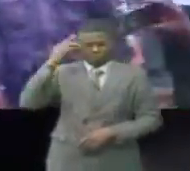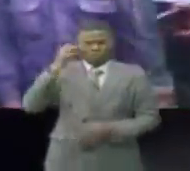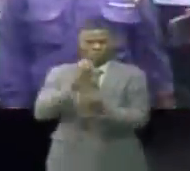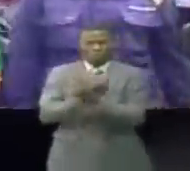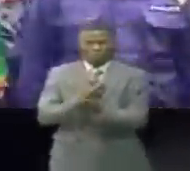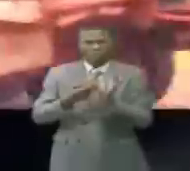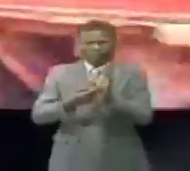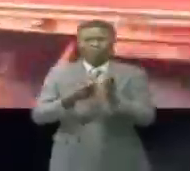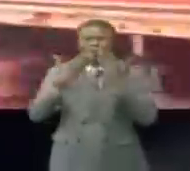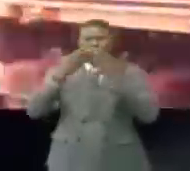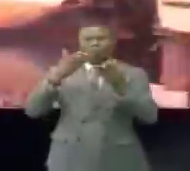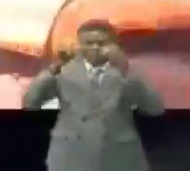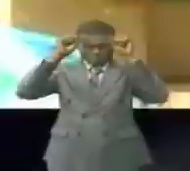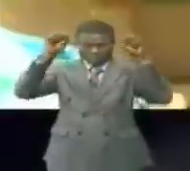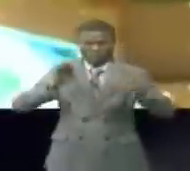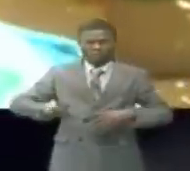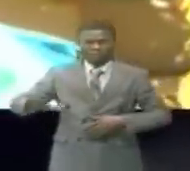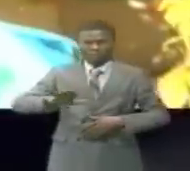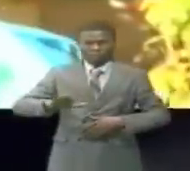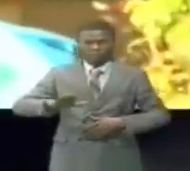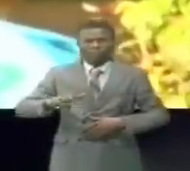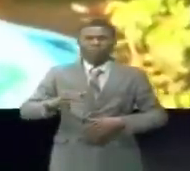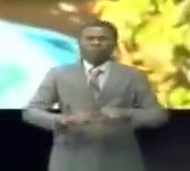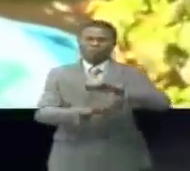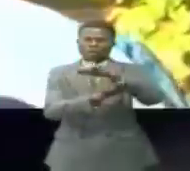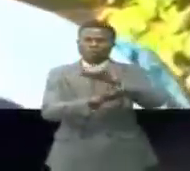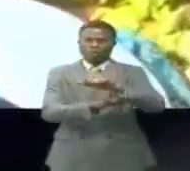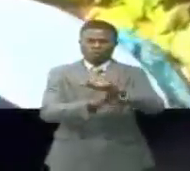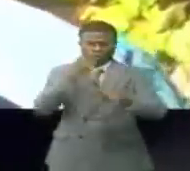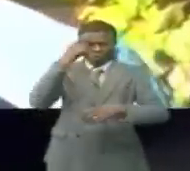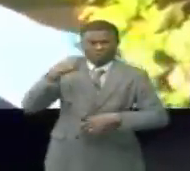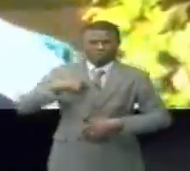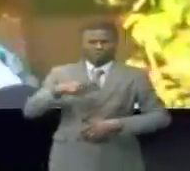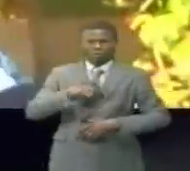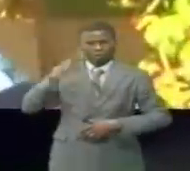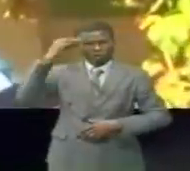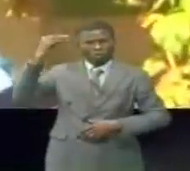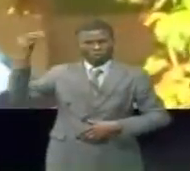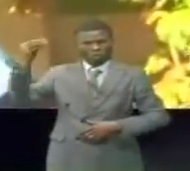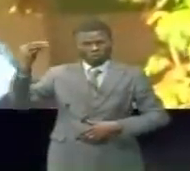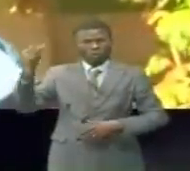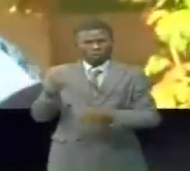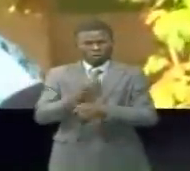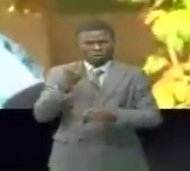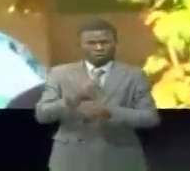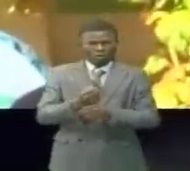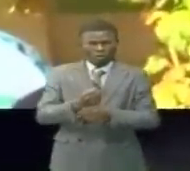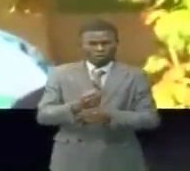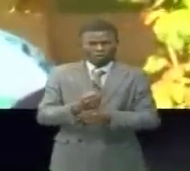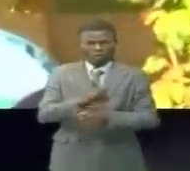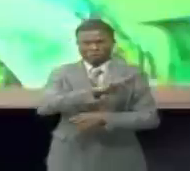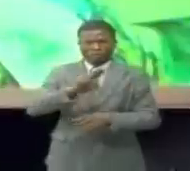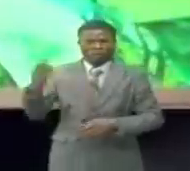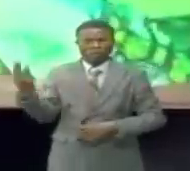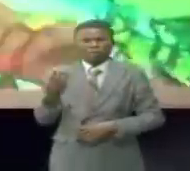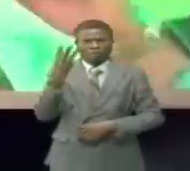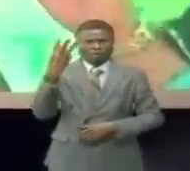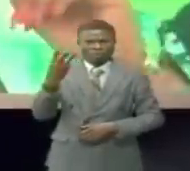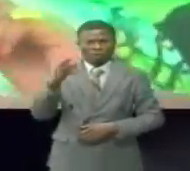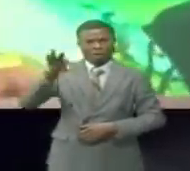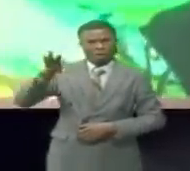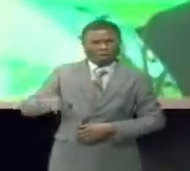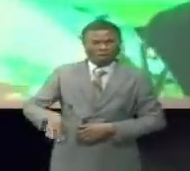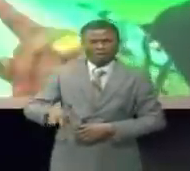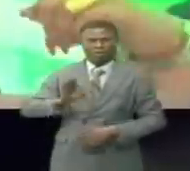Je remercie le chef de l'État pour son appui à notre égard. Nous espérons travailler en 2023 en faveur